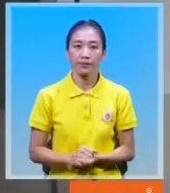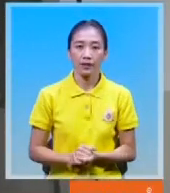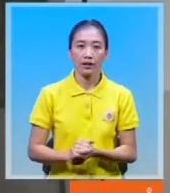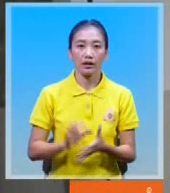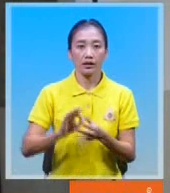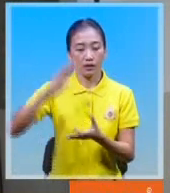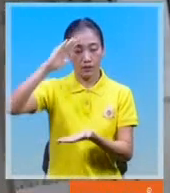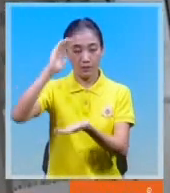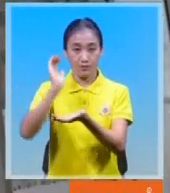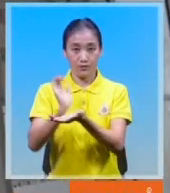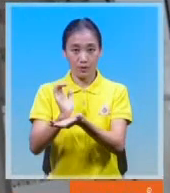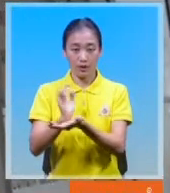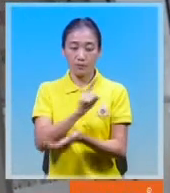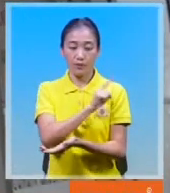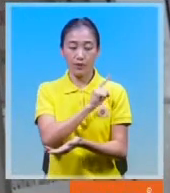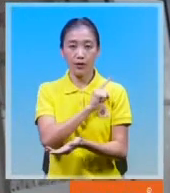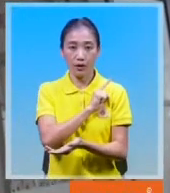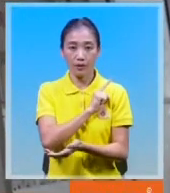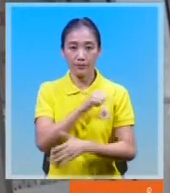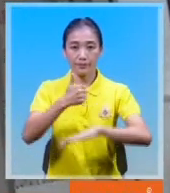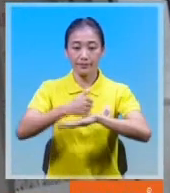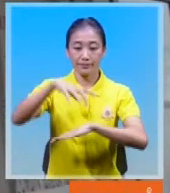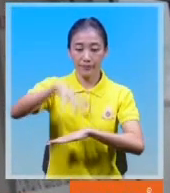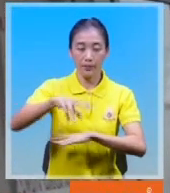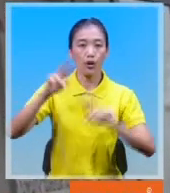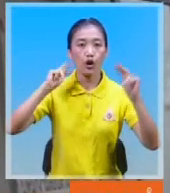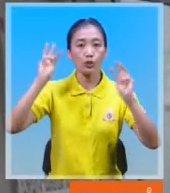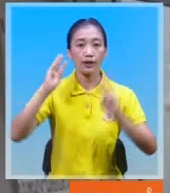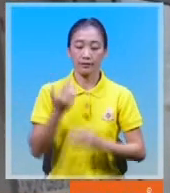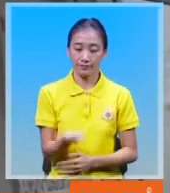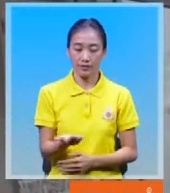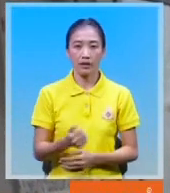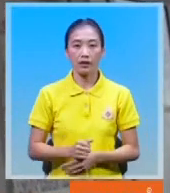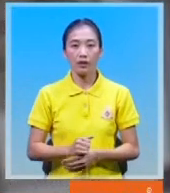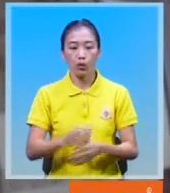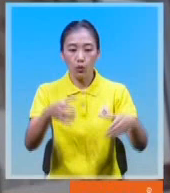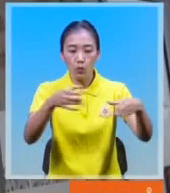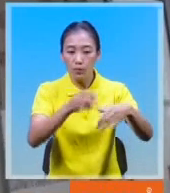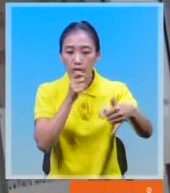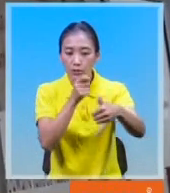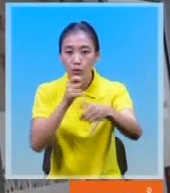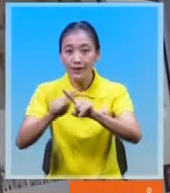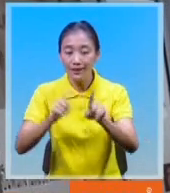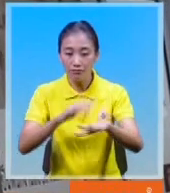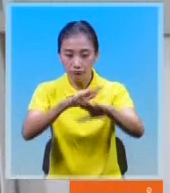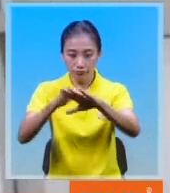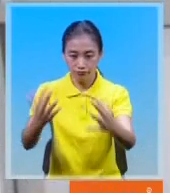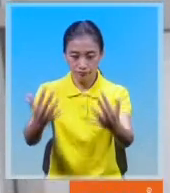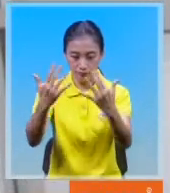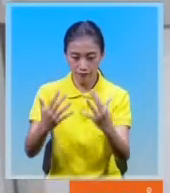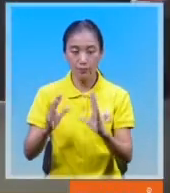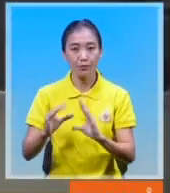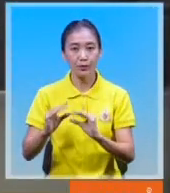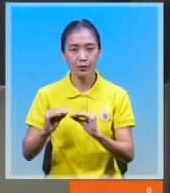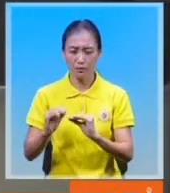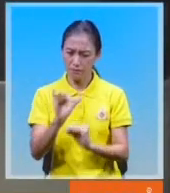คงแช่มดีผู้กำกับการสถานีตำรวจภูธรเมืองนครสวรรค์เป็นผู้เรียกประชุมทีมสืบสวนเพื่อจะเร่งสอบบางประเด็นนะครับที่คาดว่าจะเกี่ยว